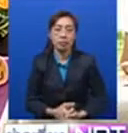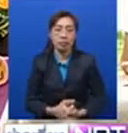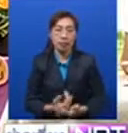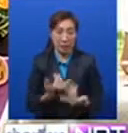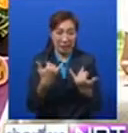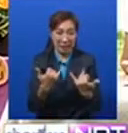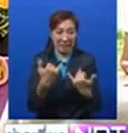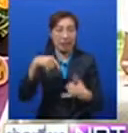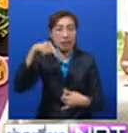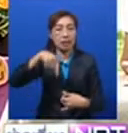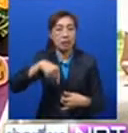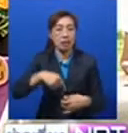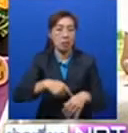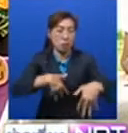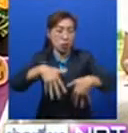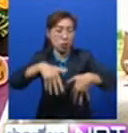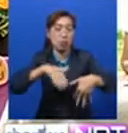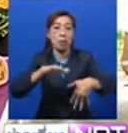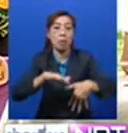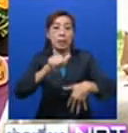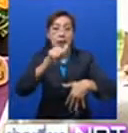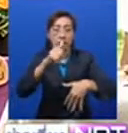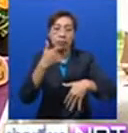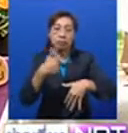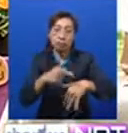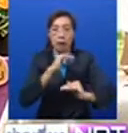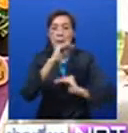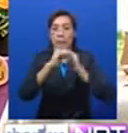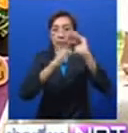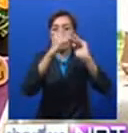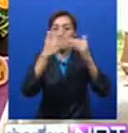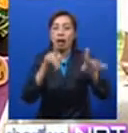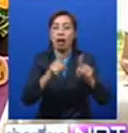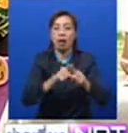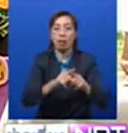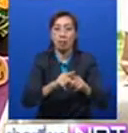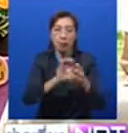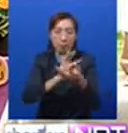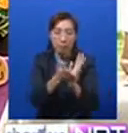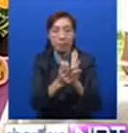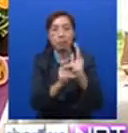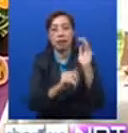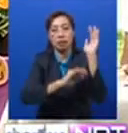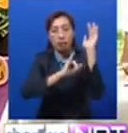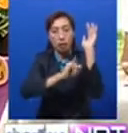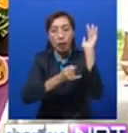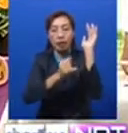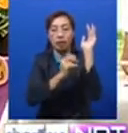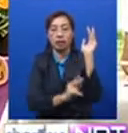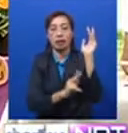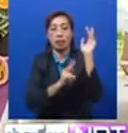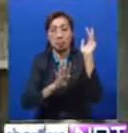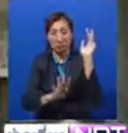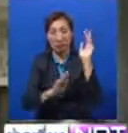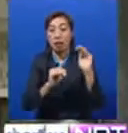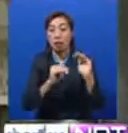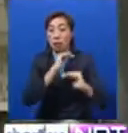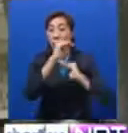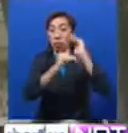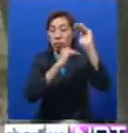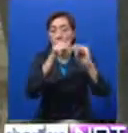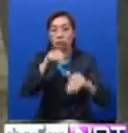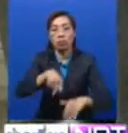อนนี้ค่ะถือว่าเป็นชุมชนเมืองนะคะที่มีการพัฒนาเป็นจังหวัดกระบี่ค่ะก็มีการพัฒนาซึ่งถือว่ากระ